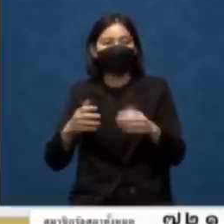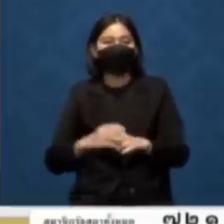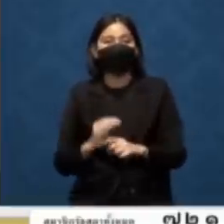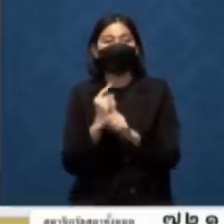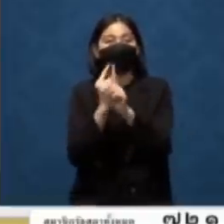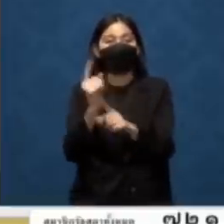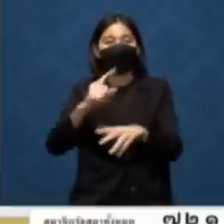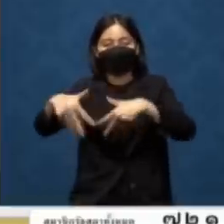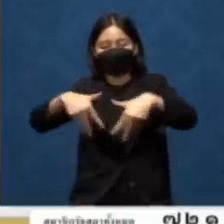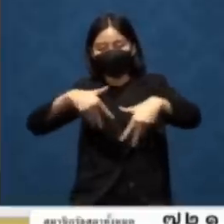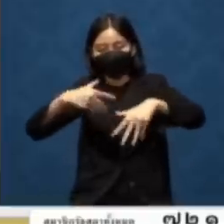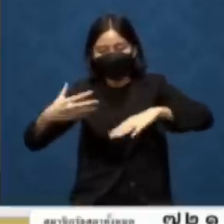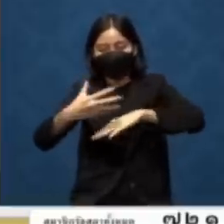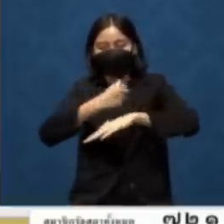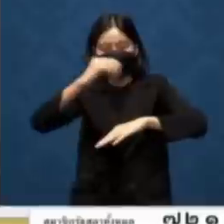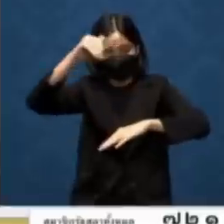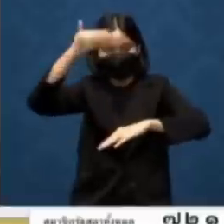วาท้องถิมีอำนะจมาก่อน